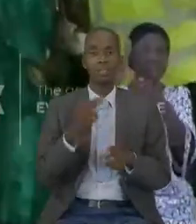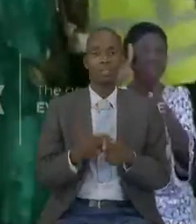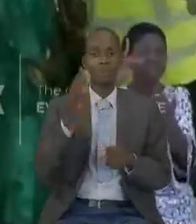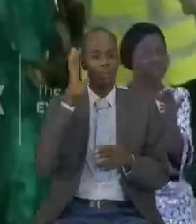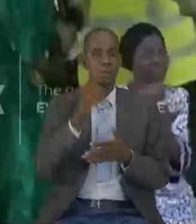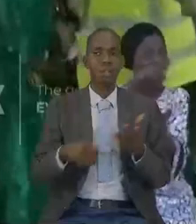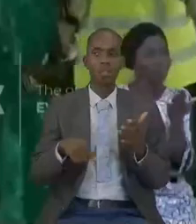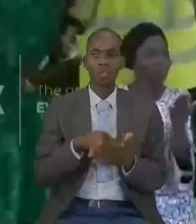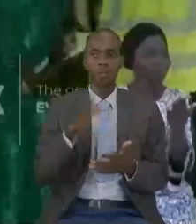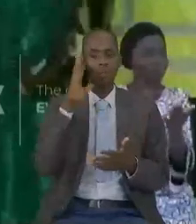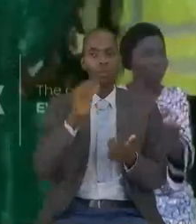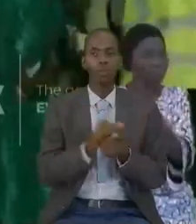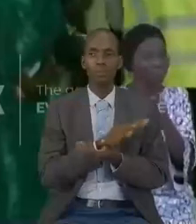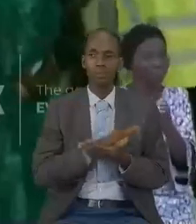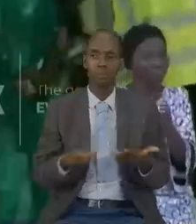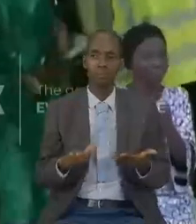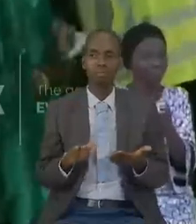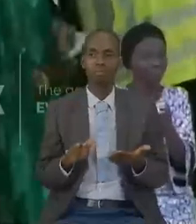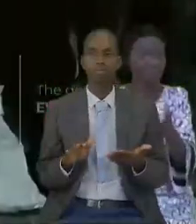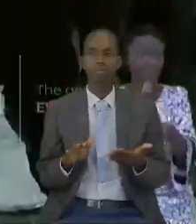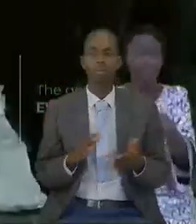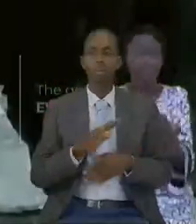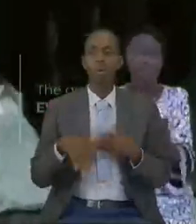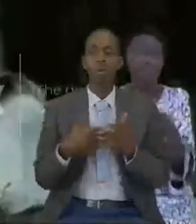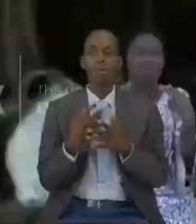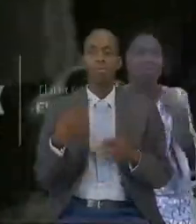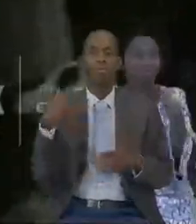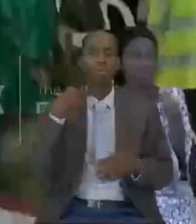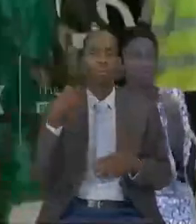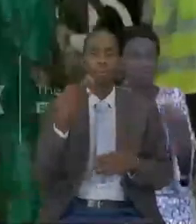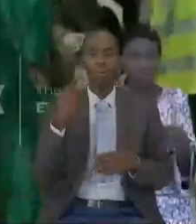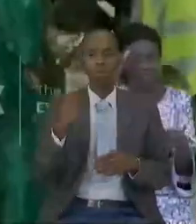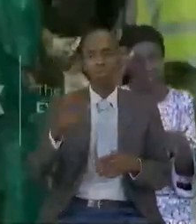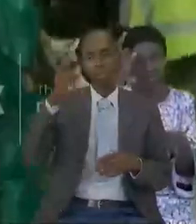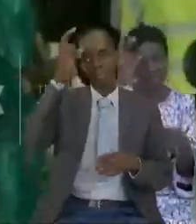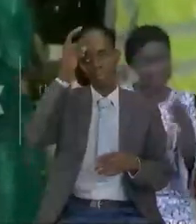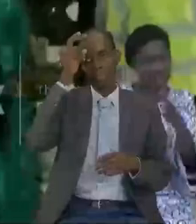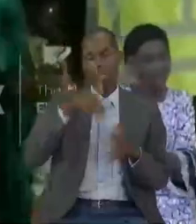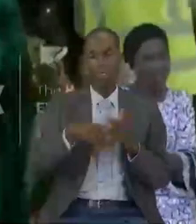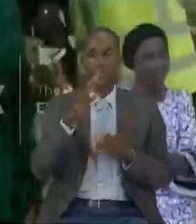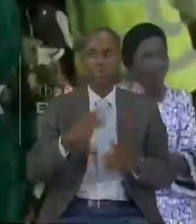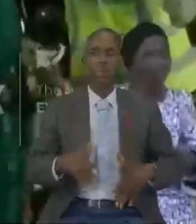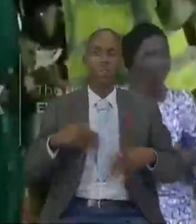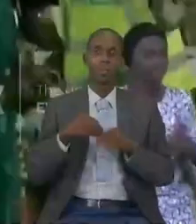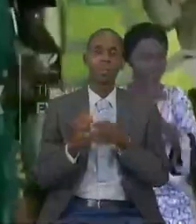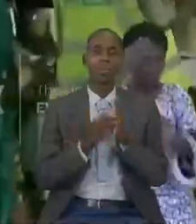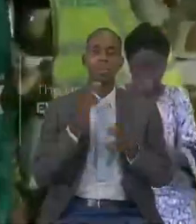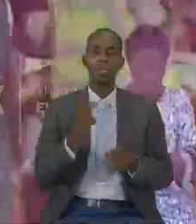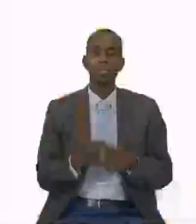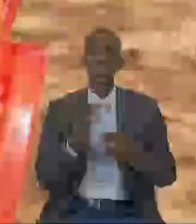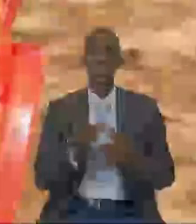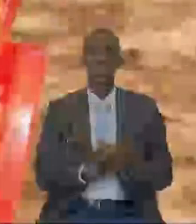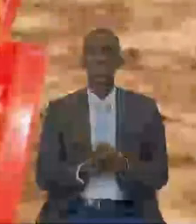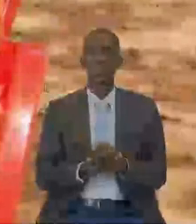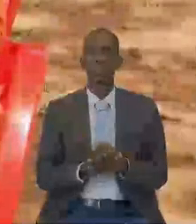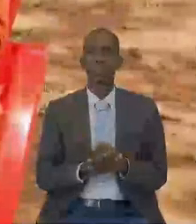nom va annuler, détruire tous les jours du diable de ta vie au